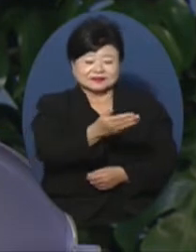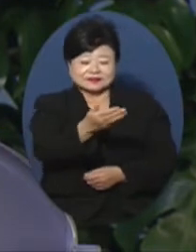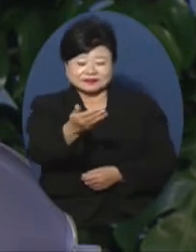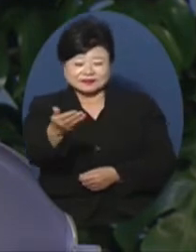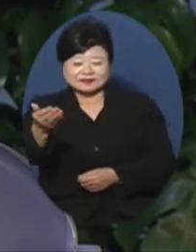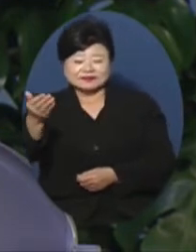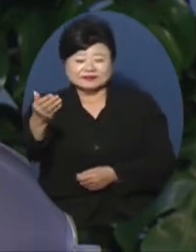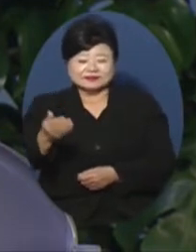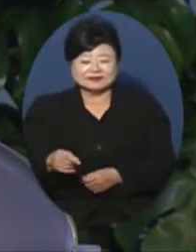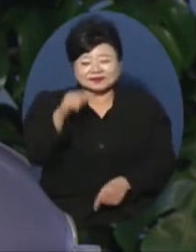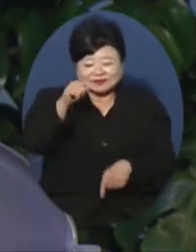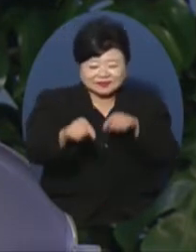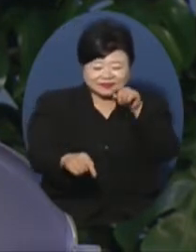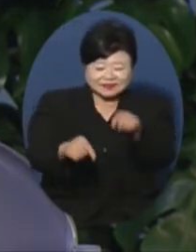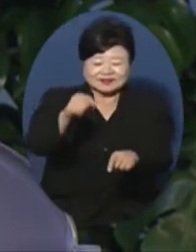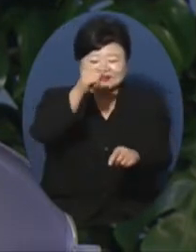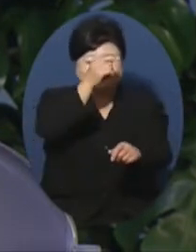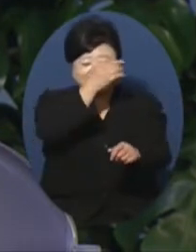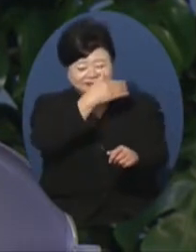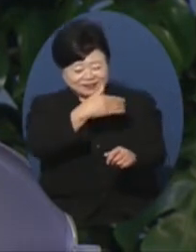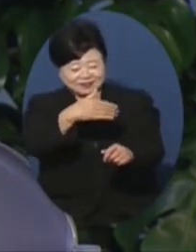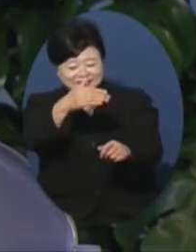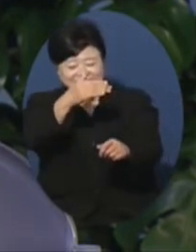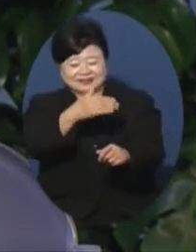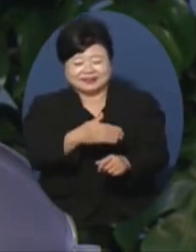일이 있을까